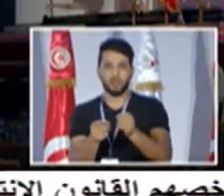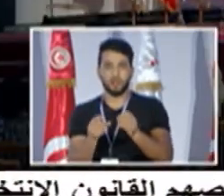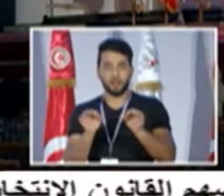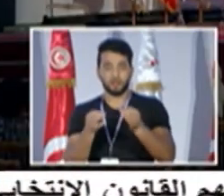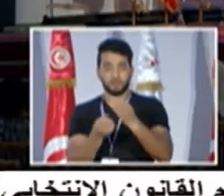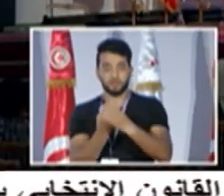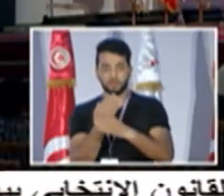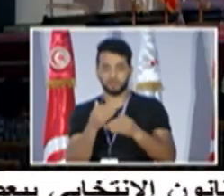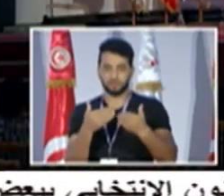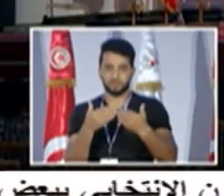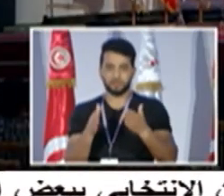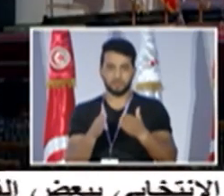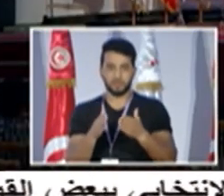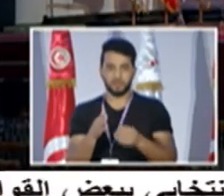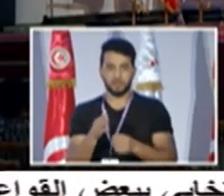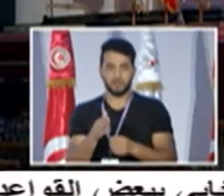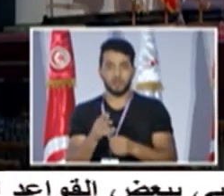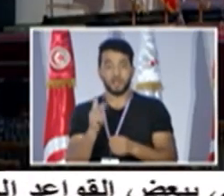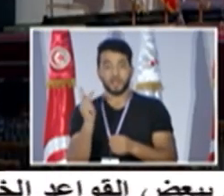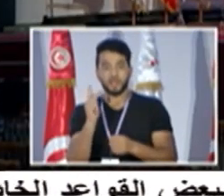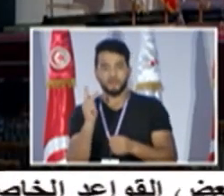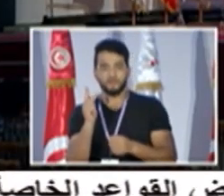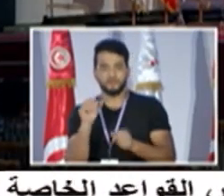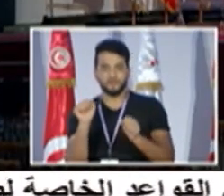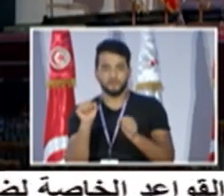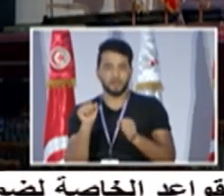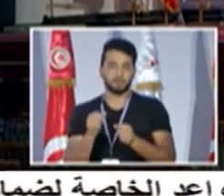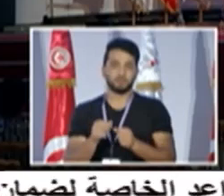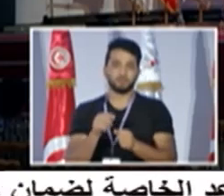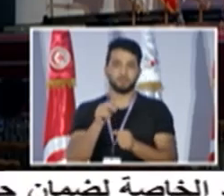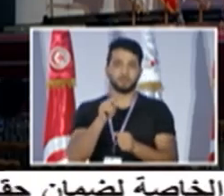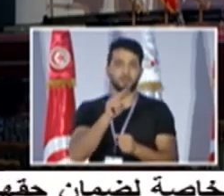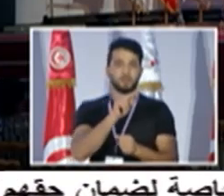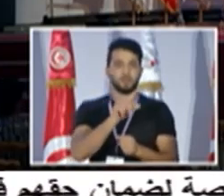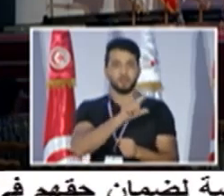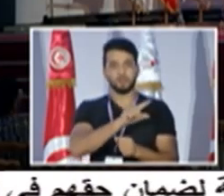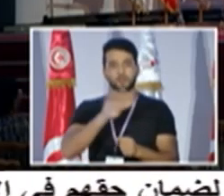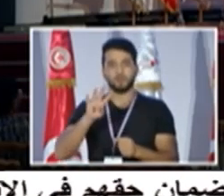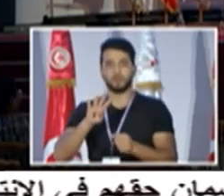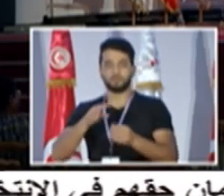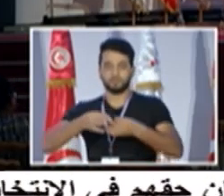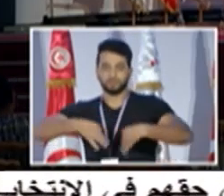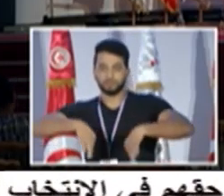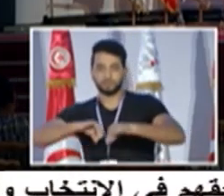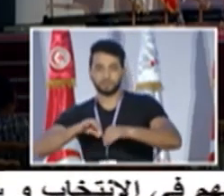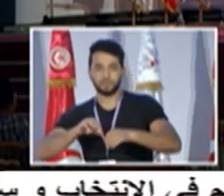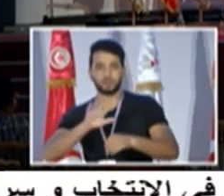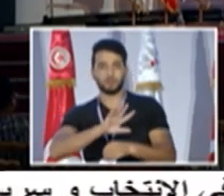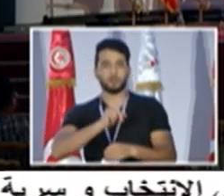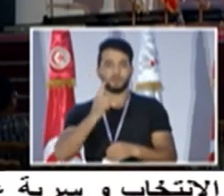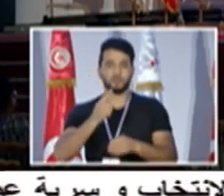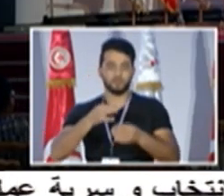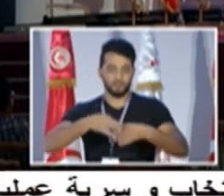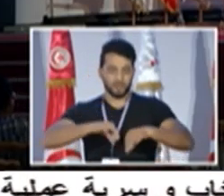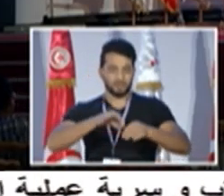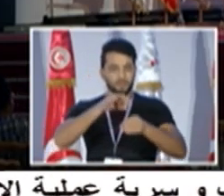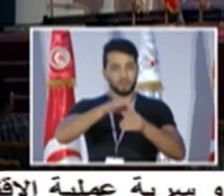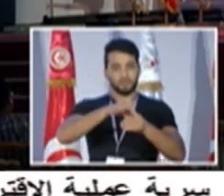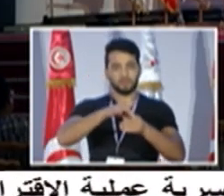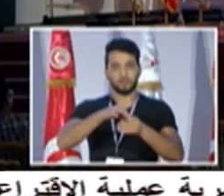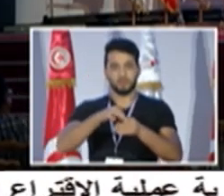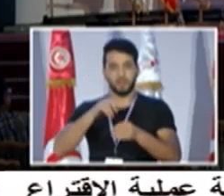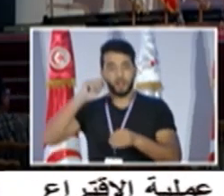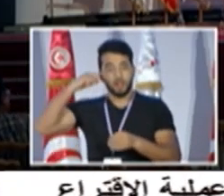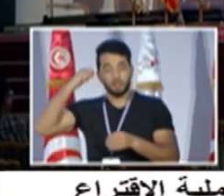ال كيف عن الفين وسبعه واربعين مركز فيه موحده وخمسين مكتب اقتراع الجندوبه